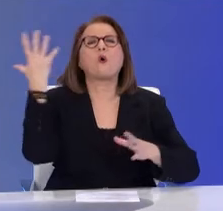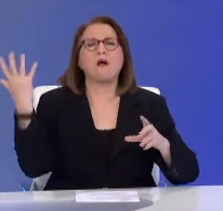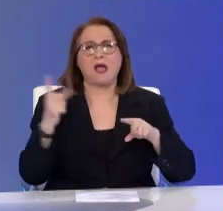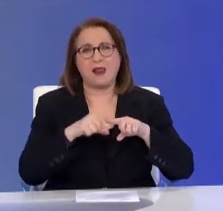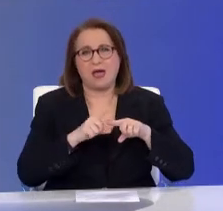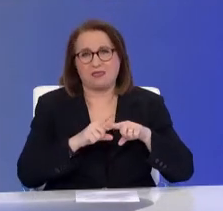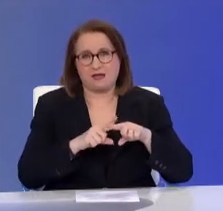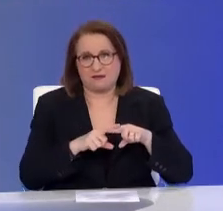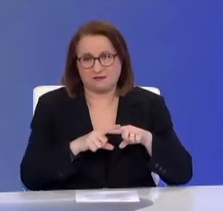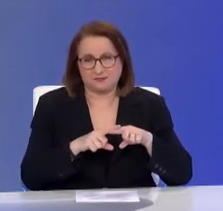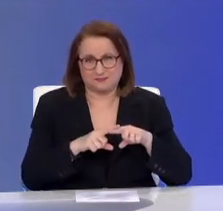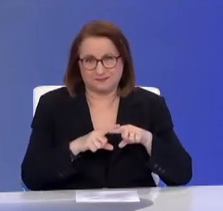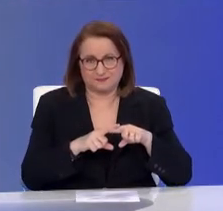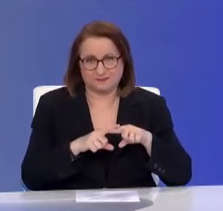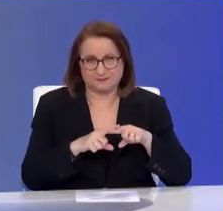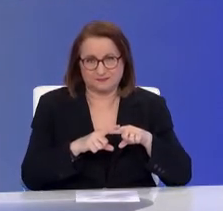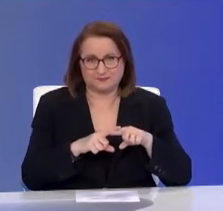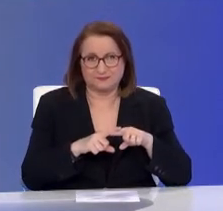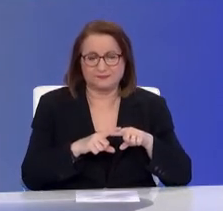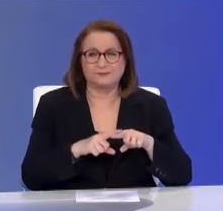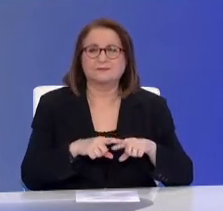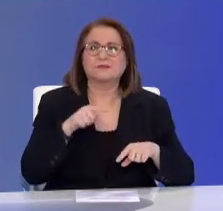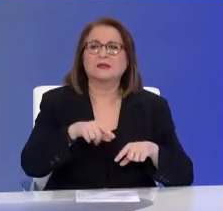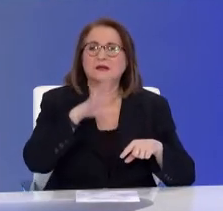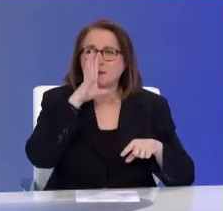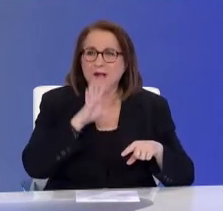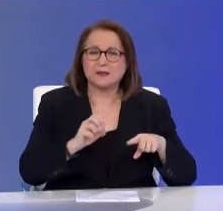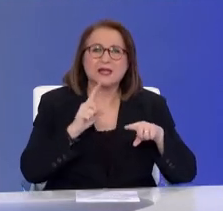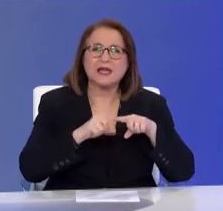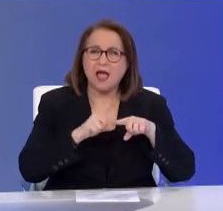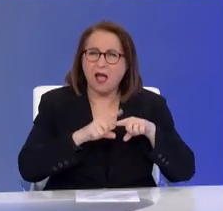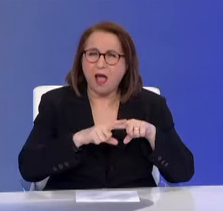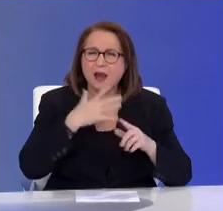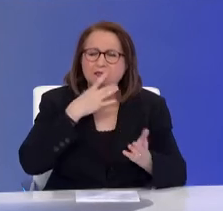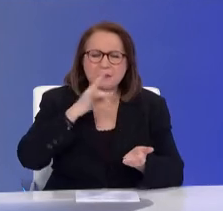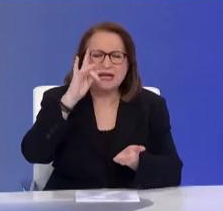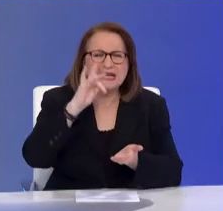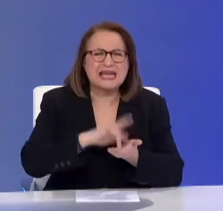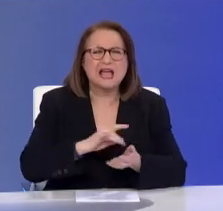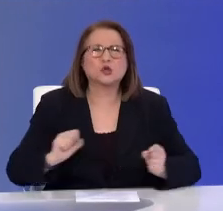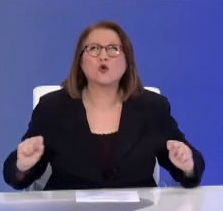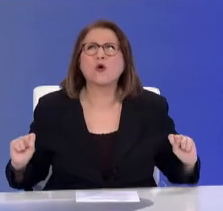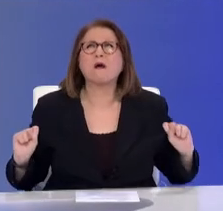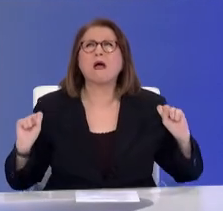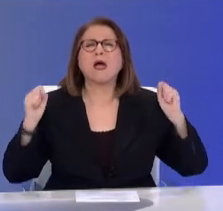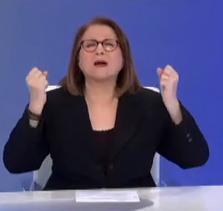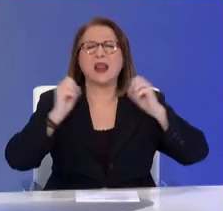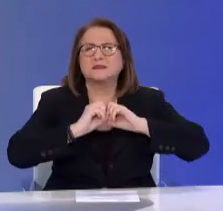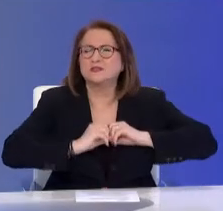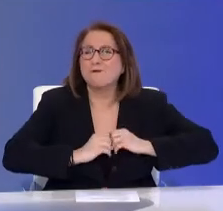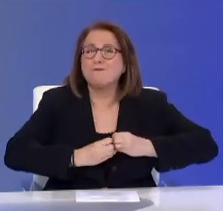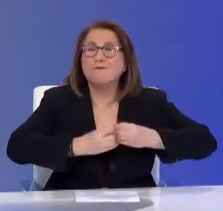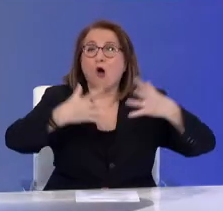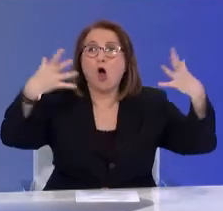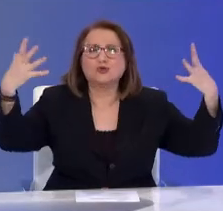αποτέλεσε το λίκνο του διαφωτισμού, απέκτησε την